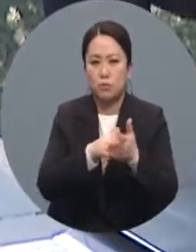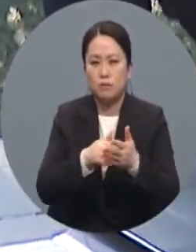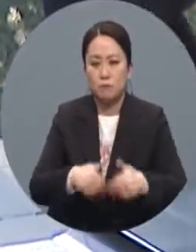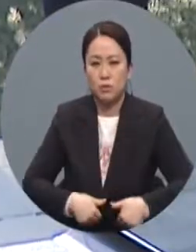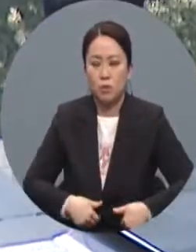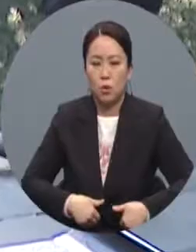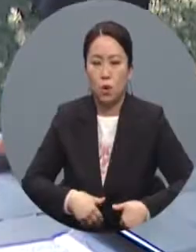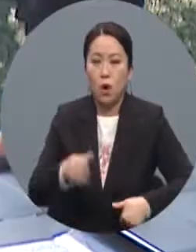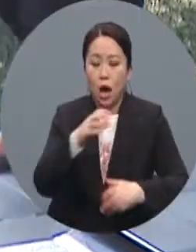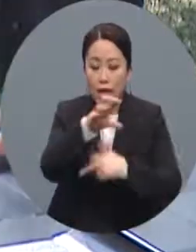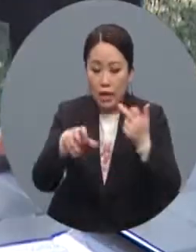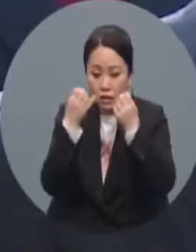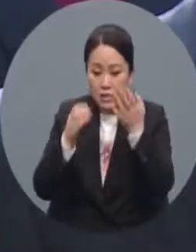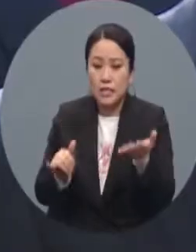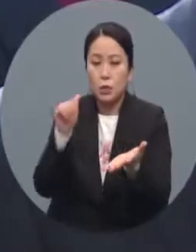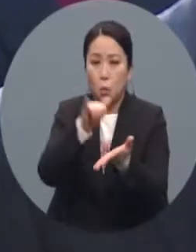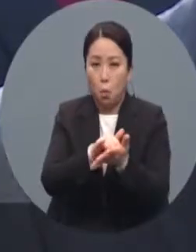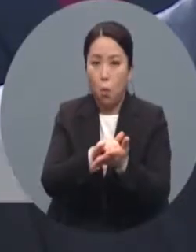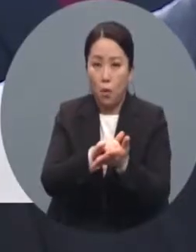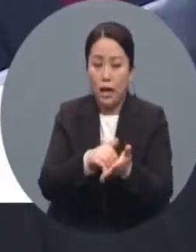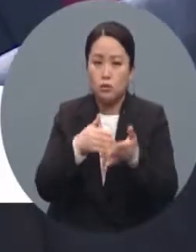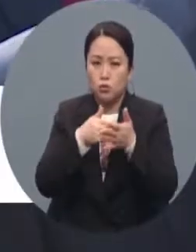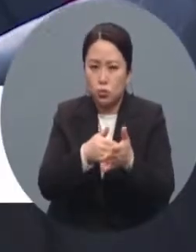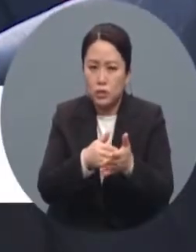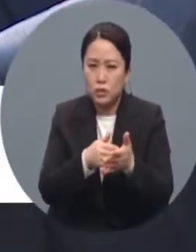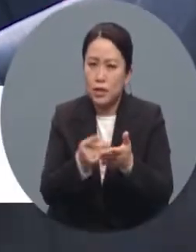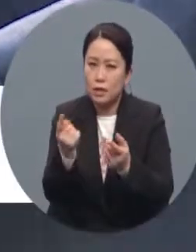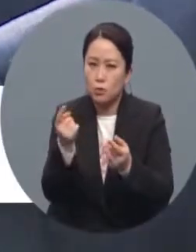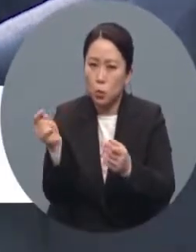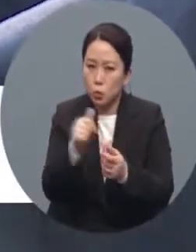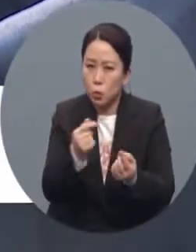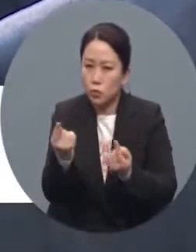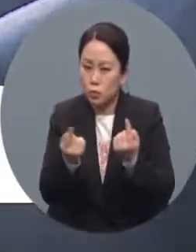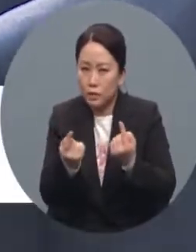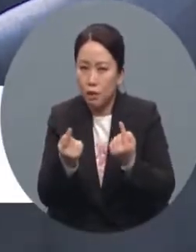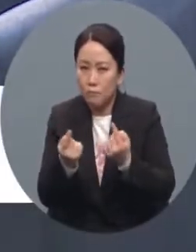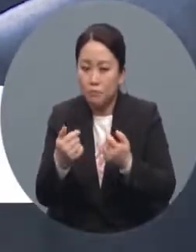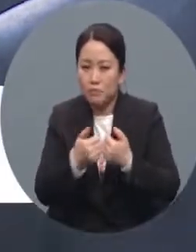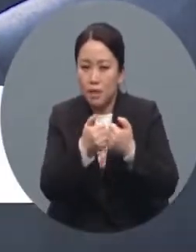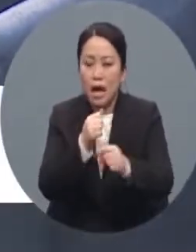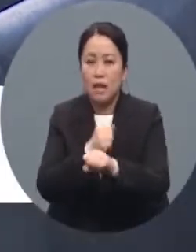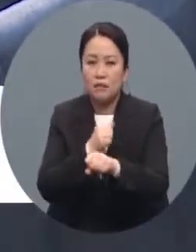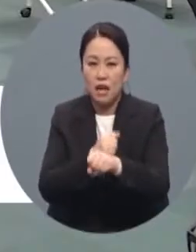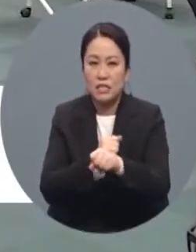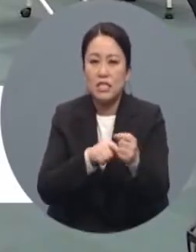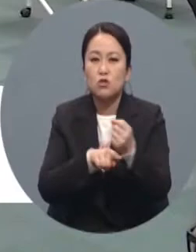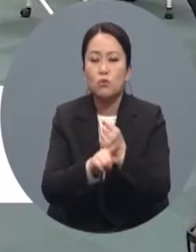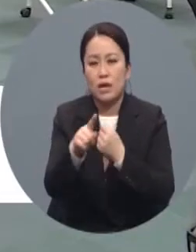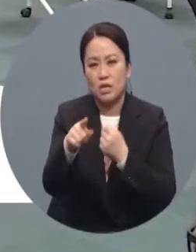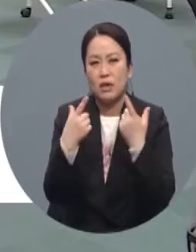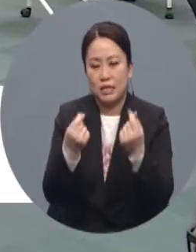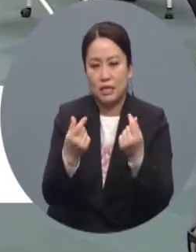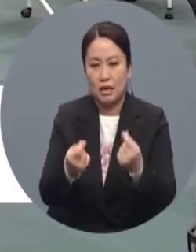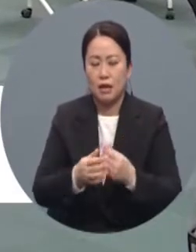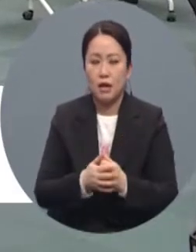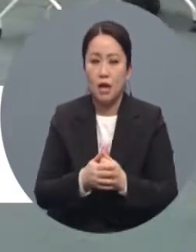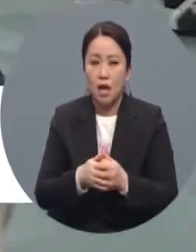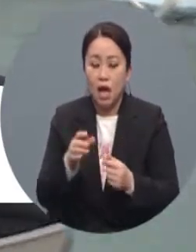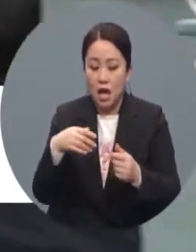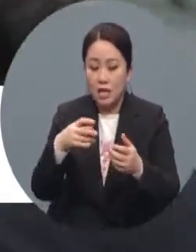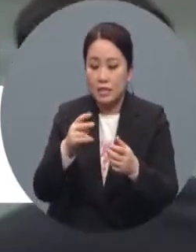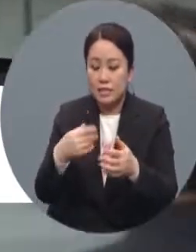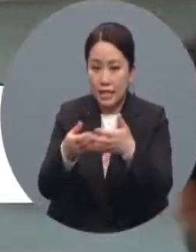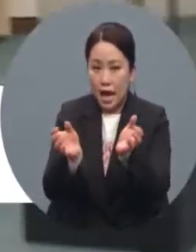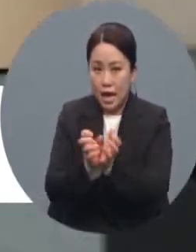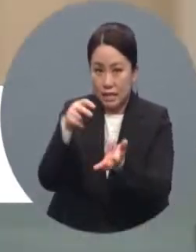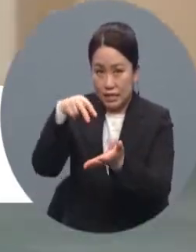가덕신공항 추진이 속도 조절을 할 거란 이야기가 나오는 것도 이런 배경이 작용한 겁니다. 당 차원에서 신공항